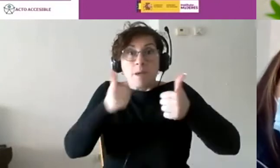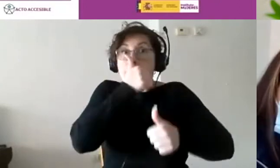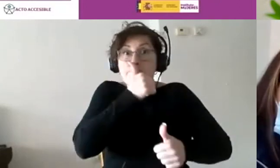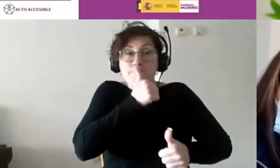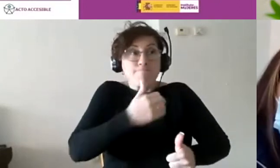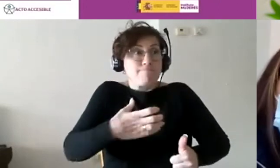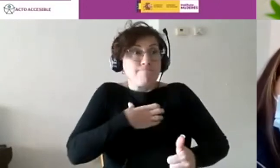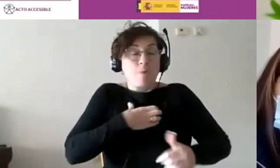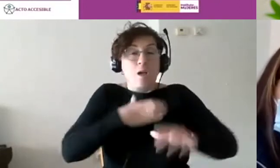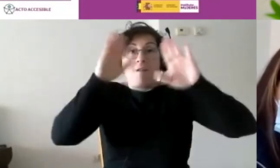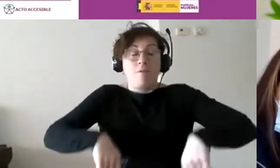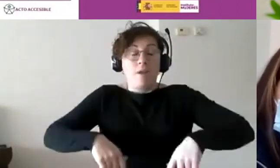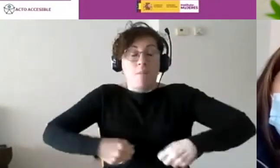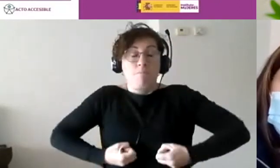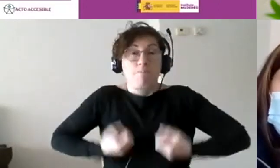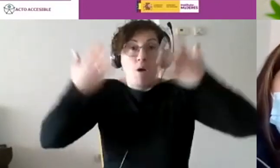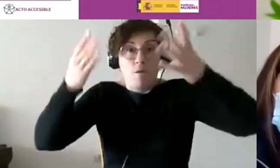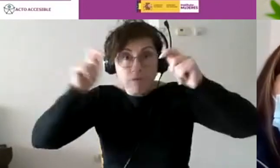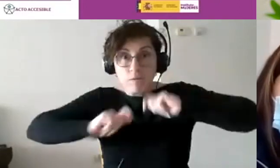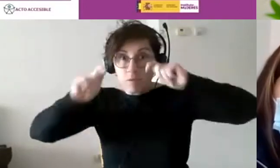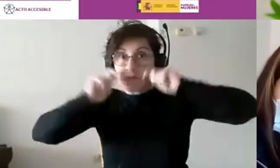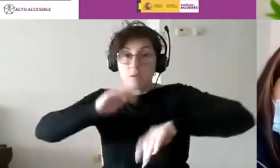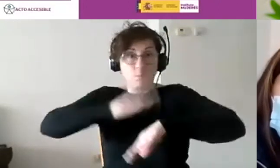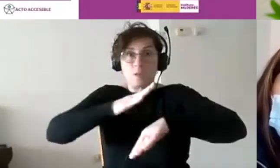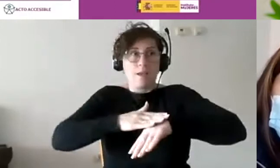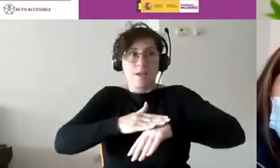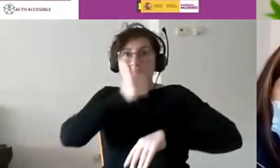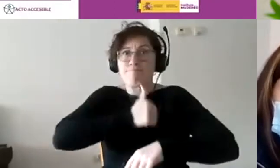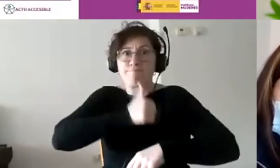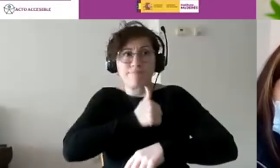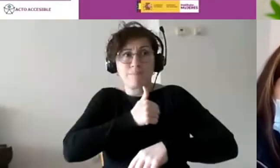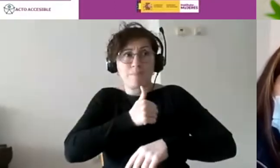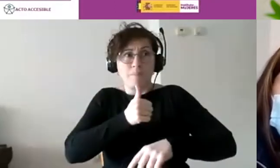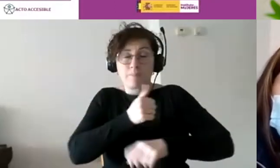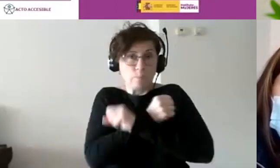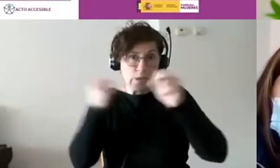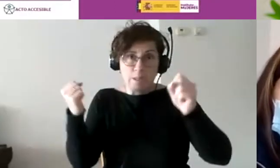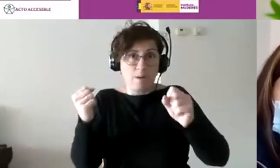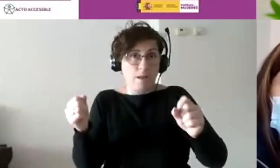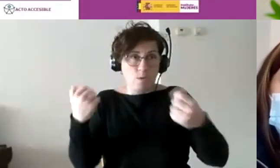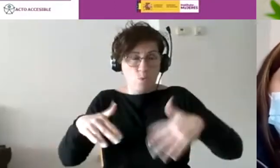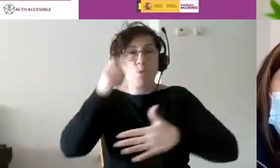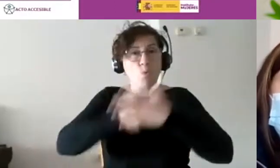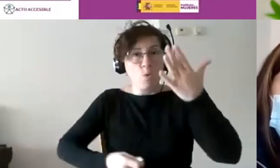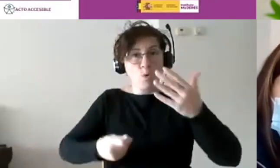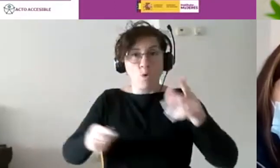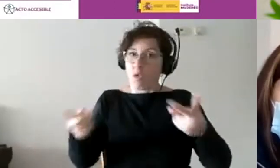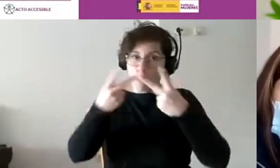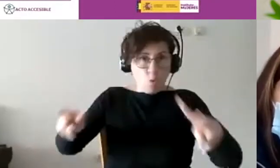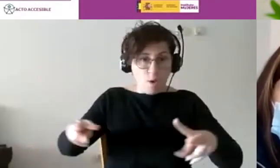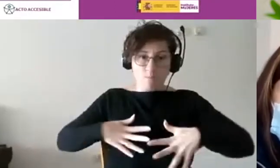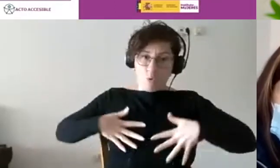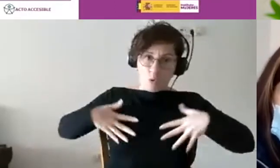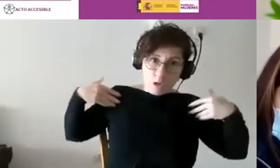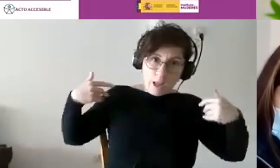Що зробити, що необхідно зробити? Перше, саме головне, що ви з нами, що ми не одні, і ви, як завжди,